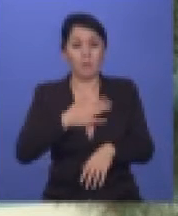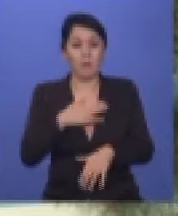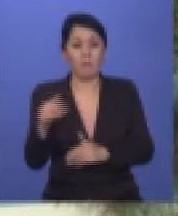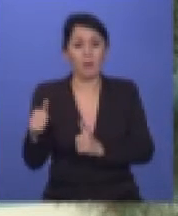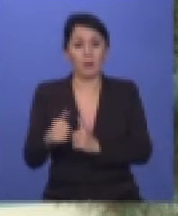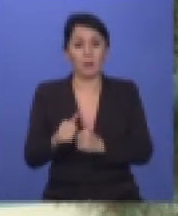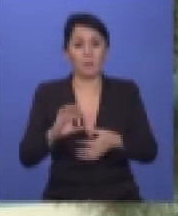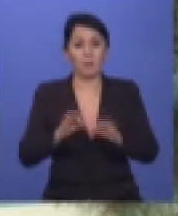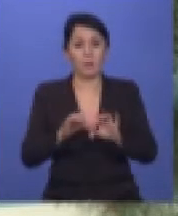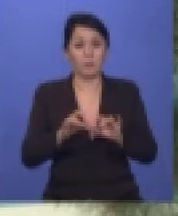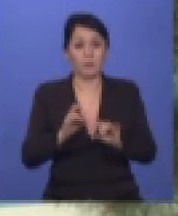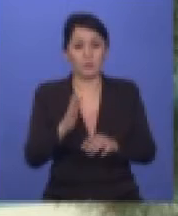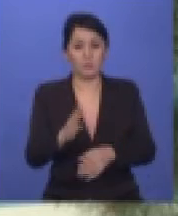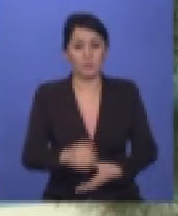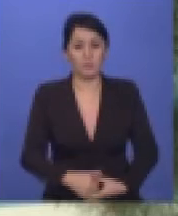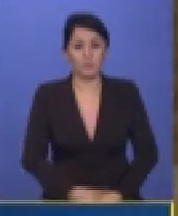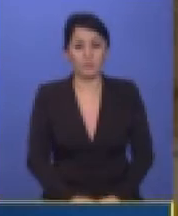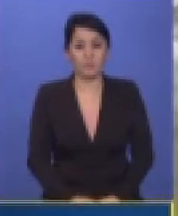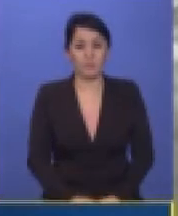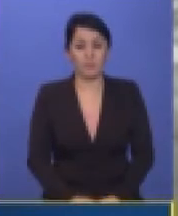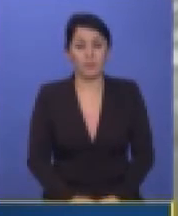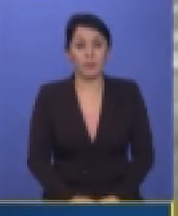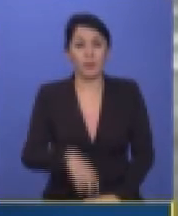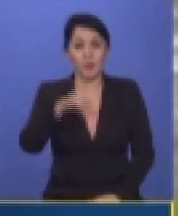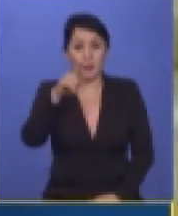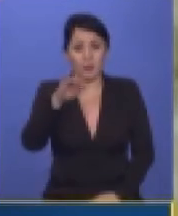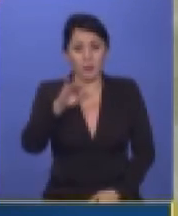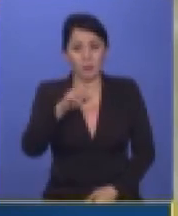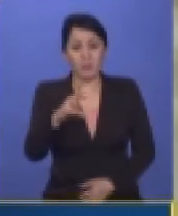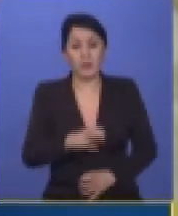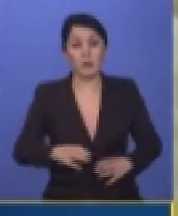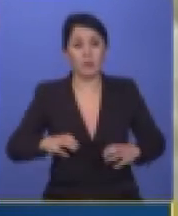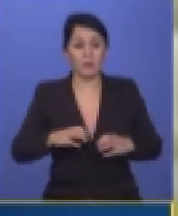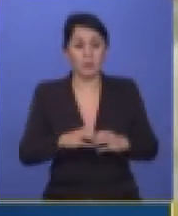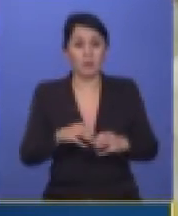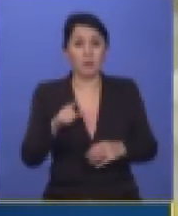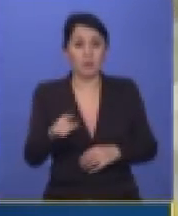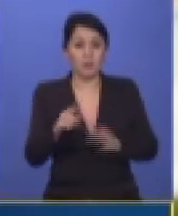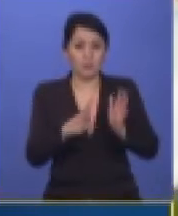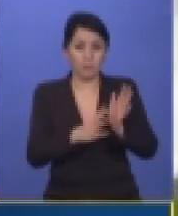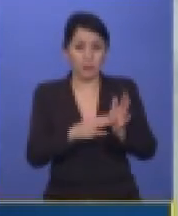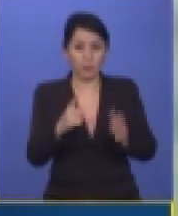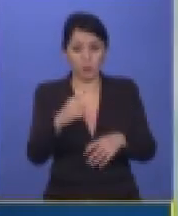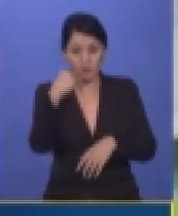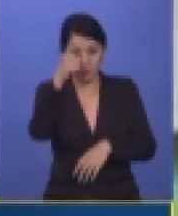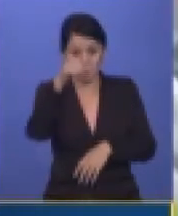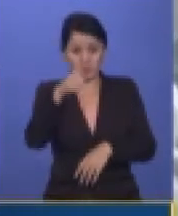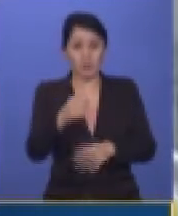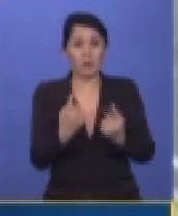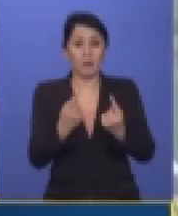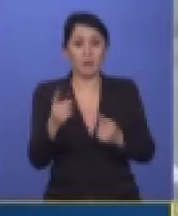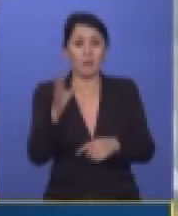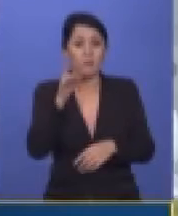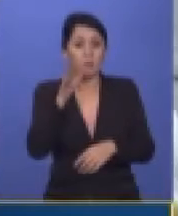ИК». Моя коллега подробнее. Командитное товарищество «Зенченко и компания» с 1991 года по настоящее